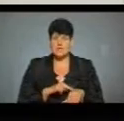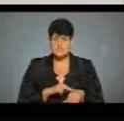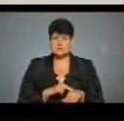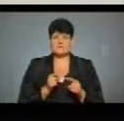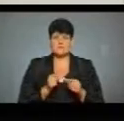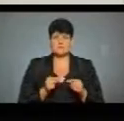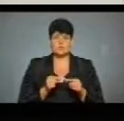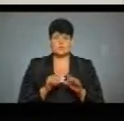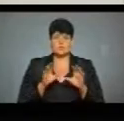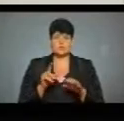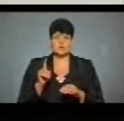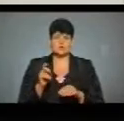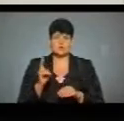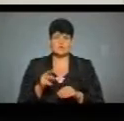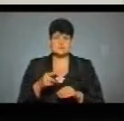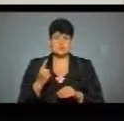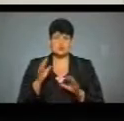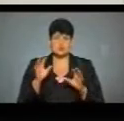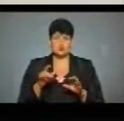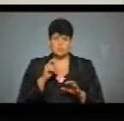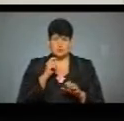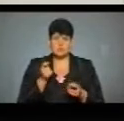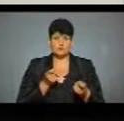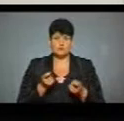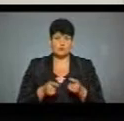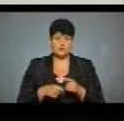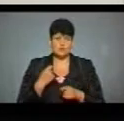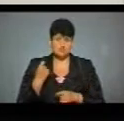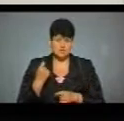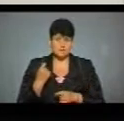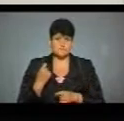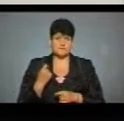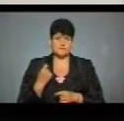до статті 121 Кодексу України про адміністративні правопорушення,